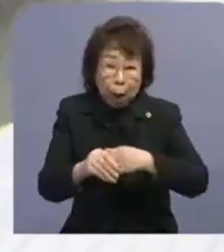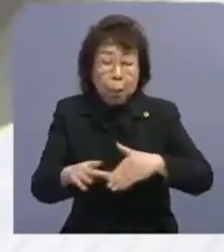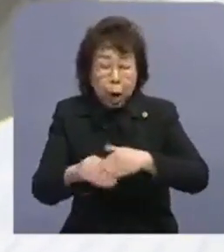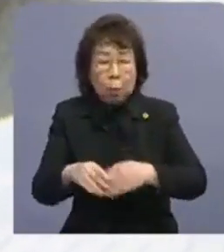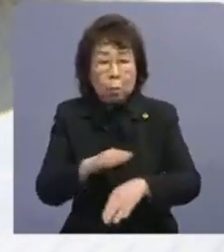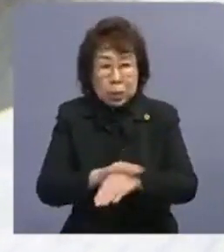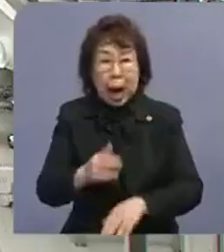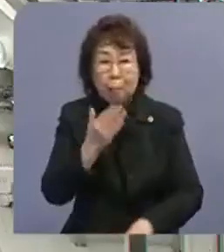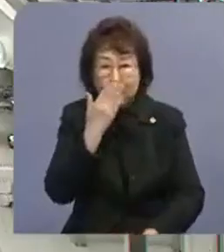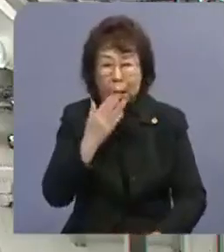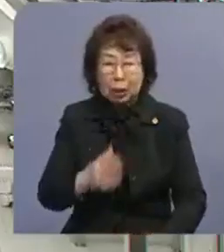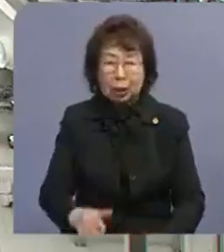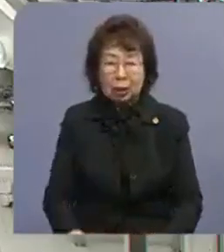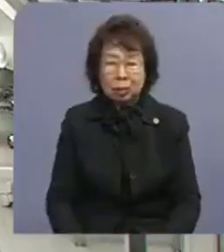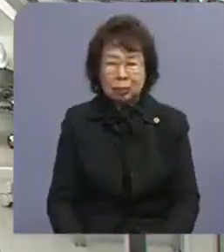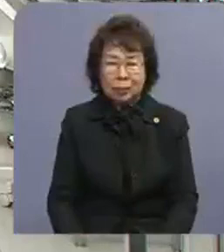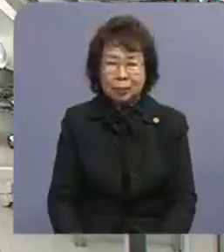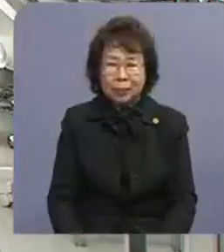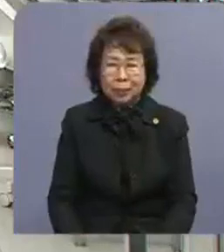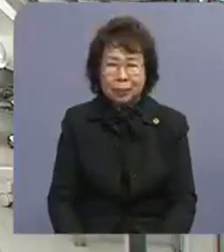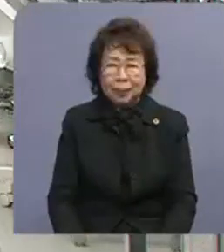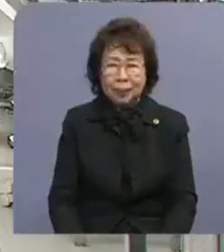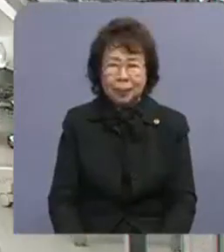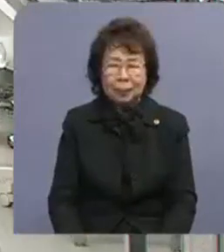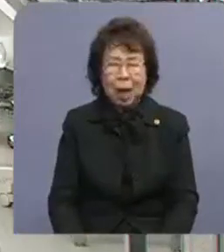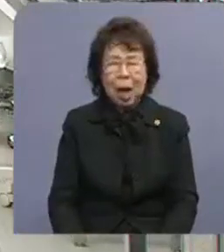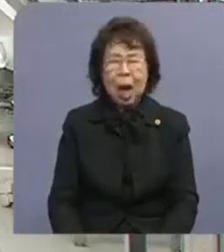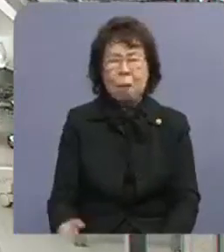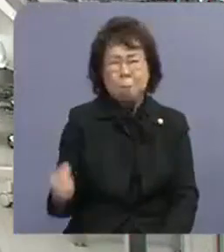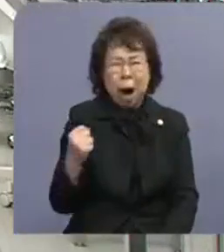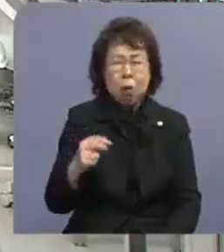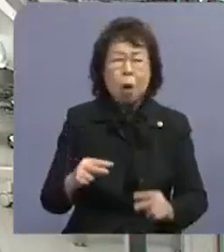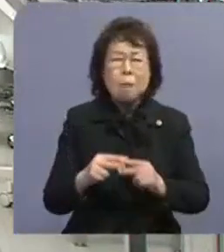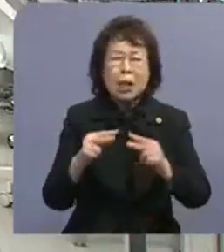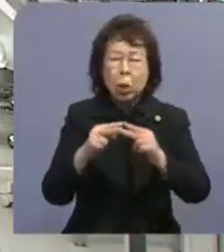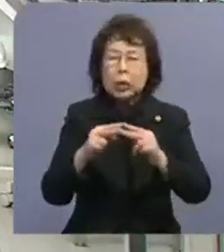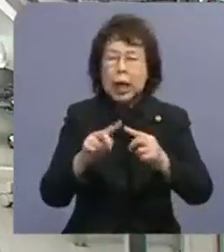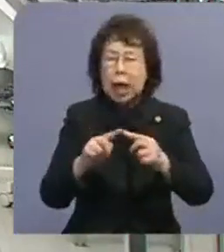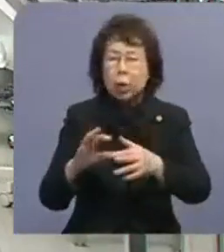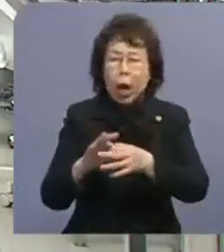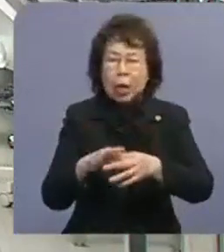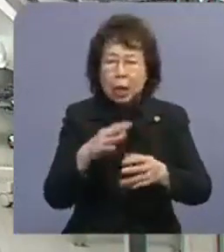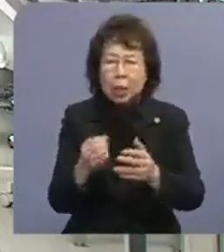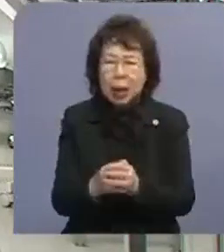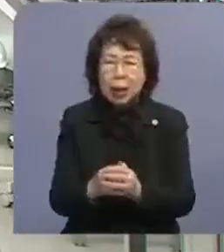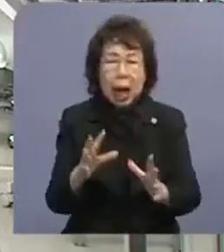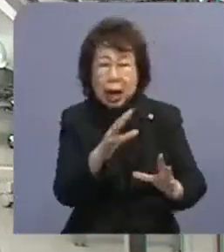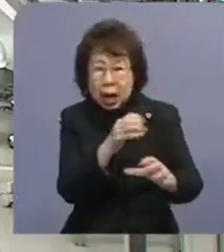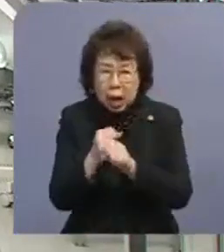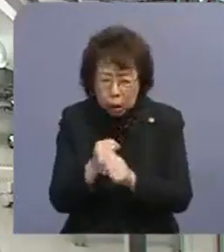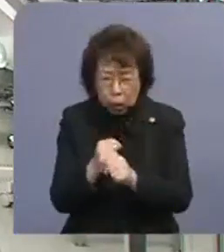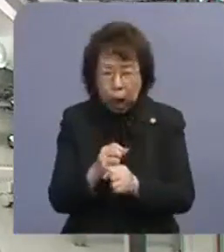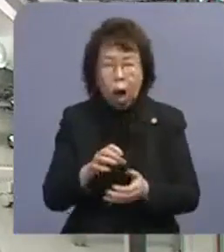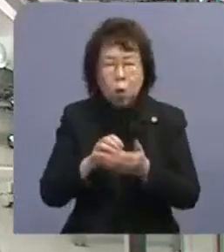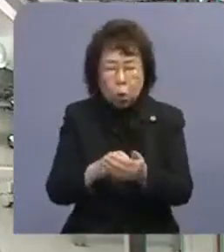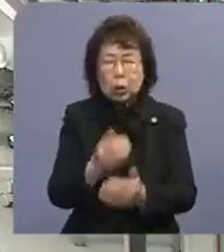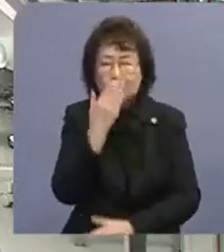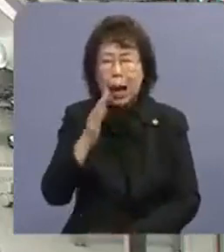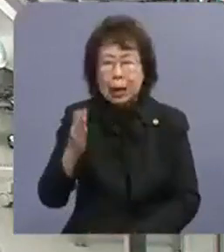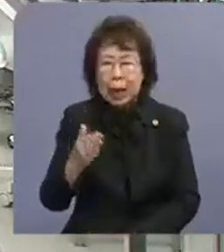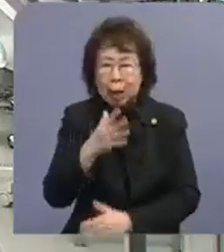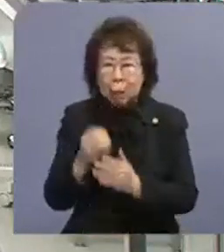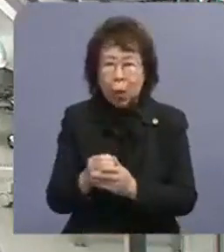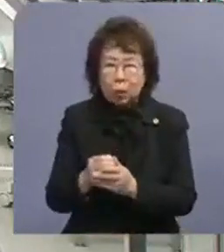활발합니다. SiC 파워반도체 관련해서 일괄 공정을 할 수 있는 라인은